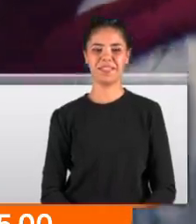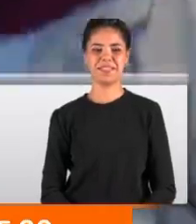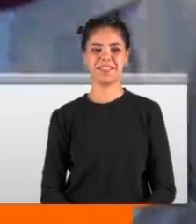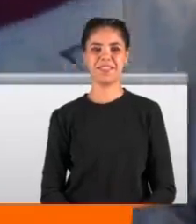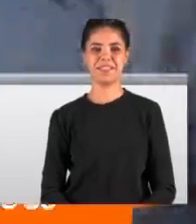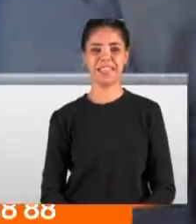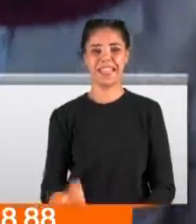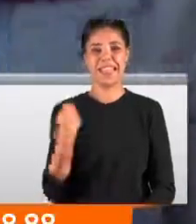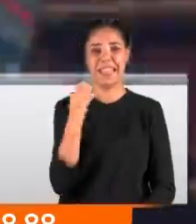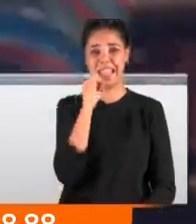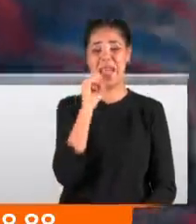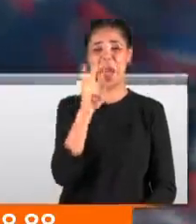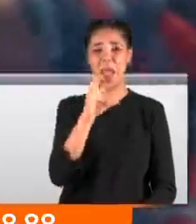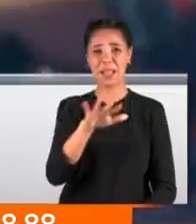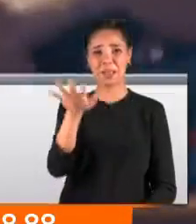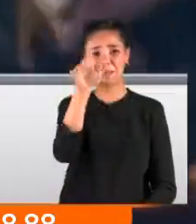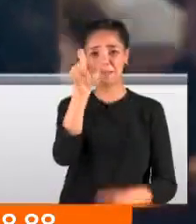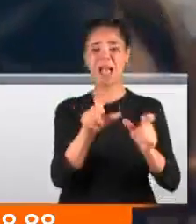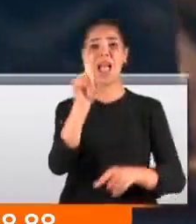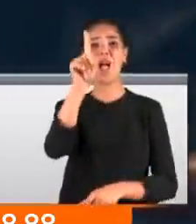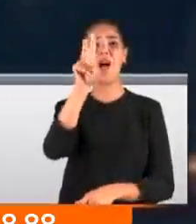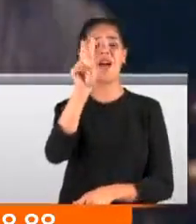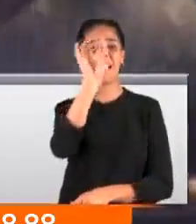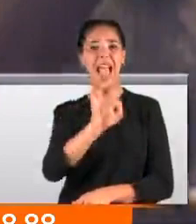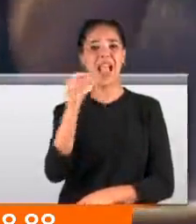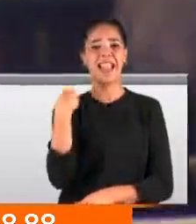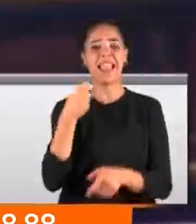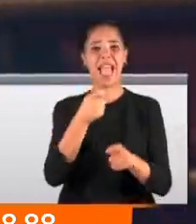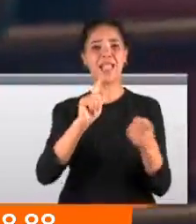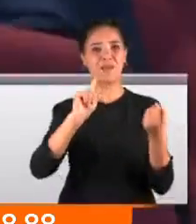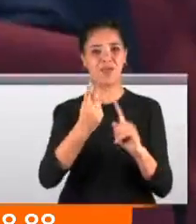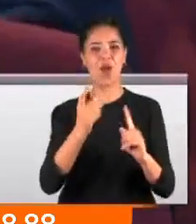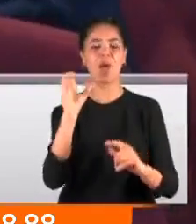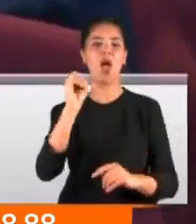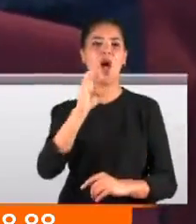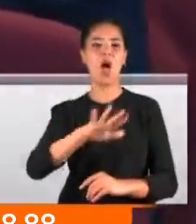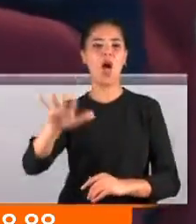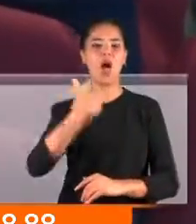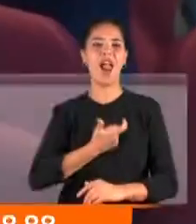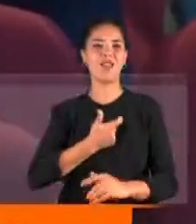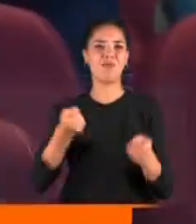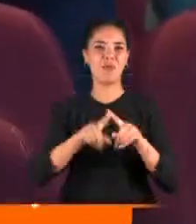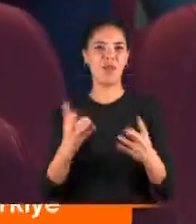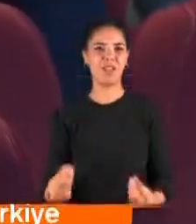istiyorsun? Çiçeği burnunda öğretmenler 12 Eylül yeni eğitim öğretim döneminde öğrencilerine kavuşacak.